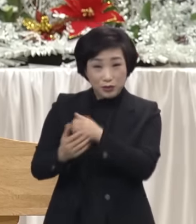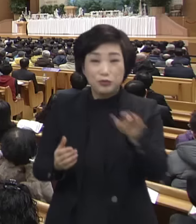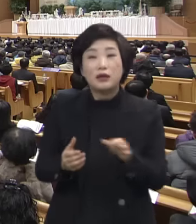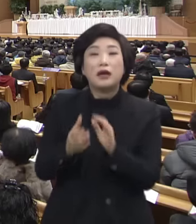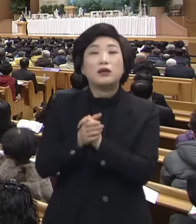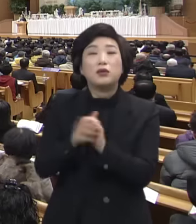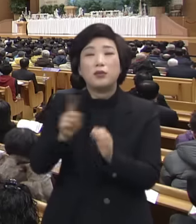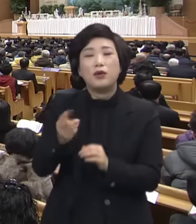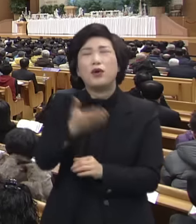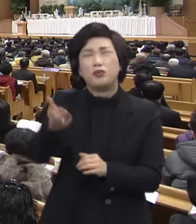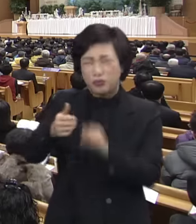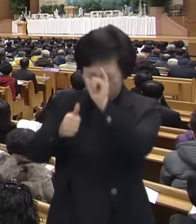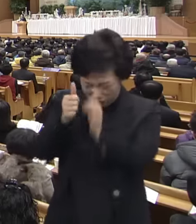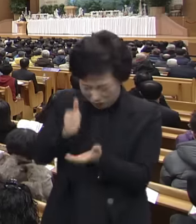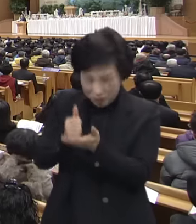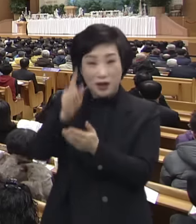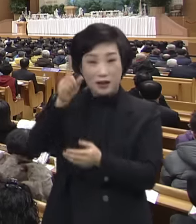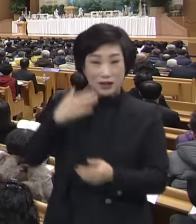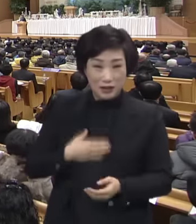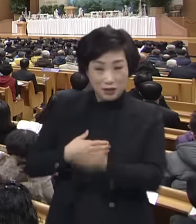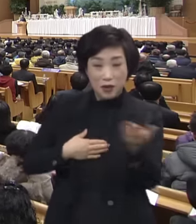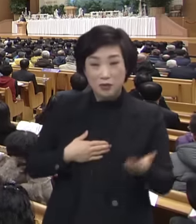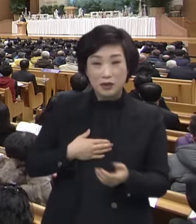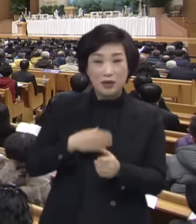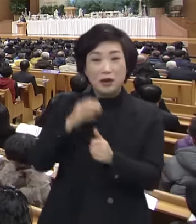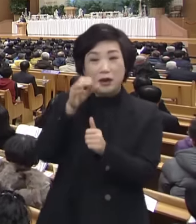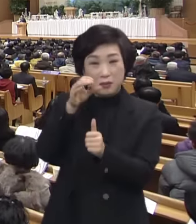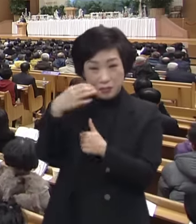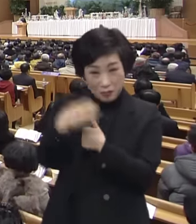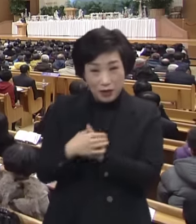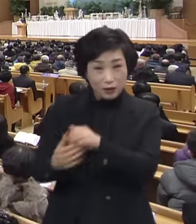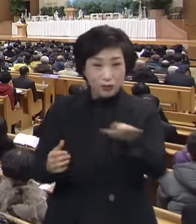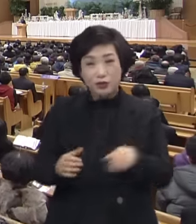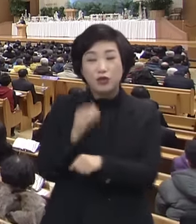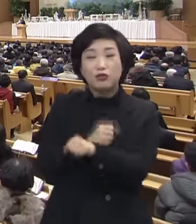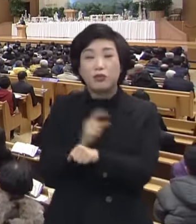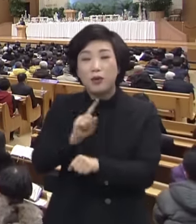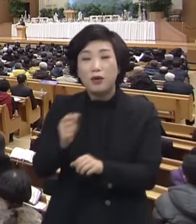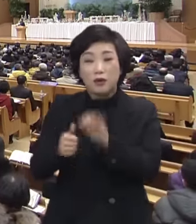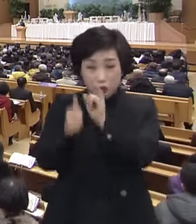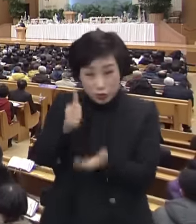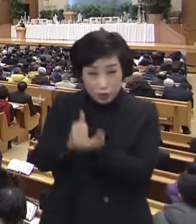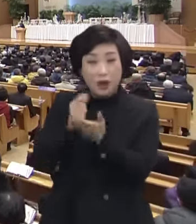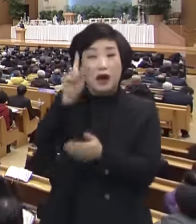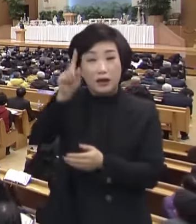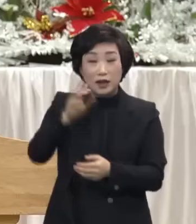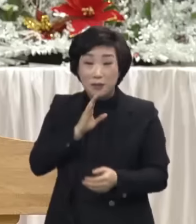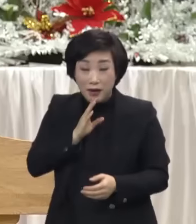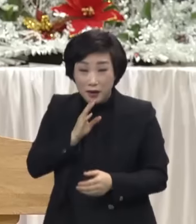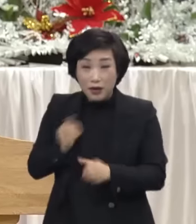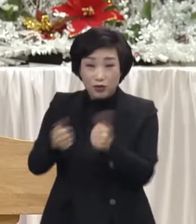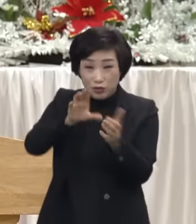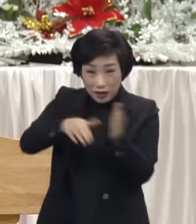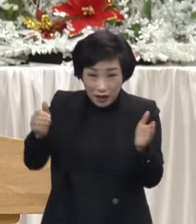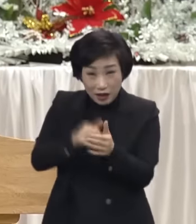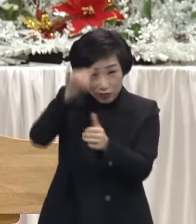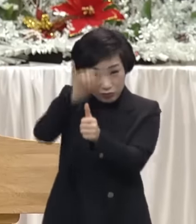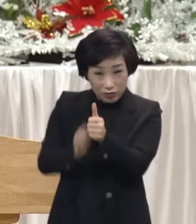충성뿐이라. 맡은 자가 구할 것은 충성뿐이라. 죽도록 충성하라. 마음을